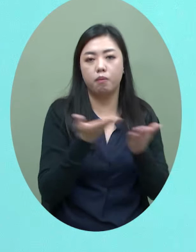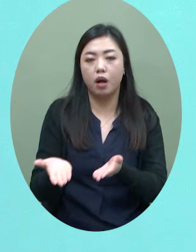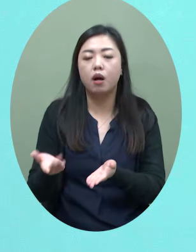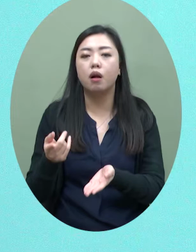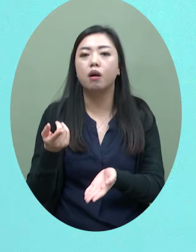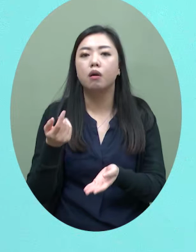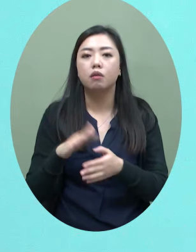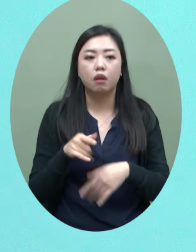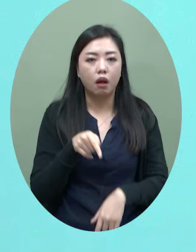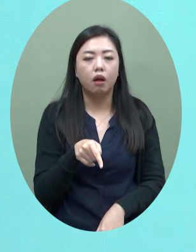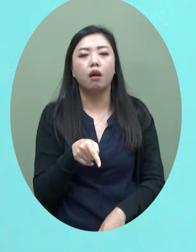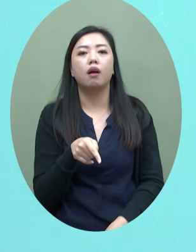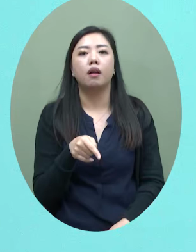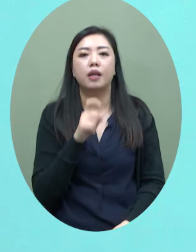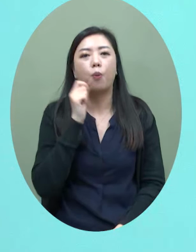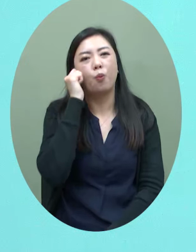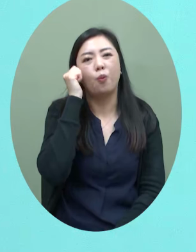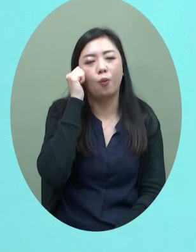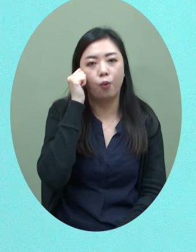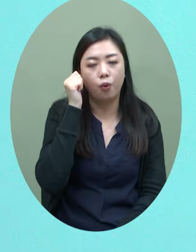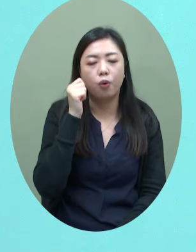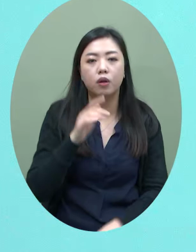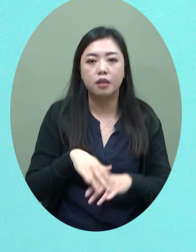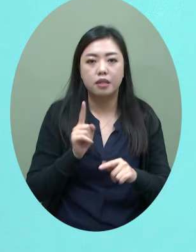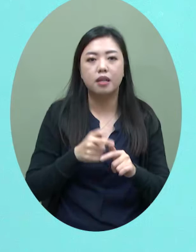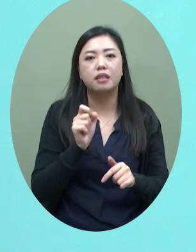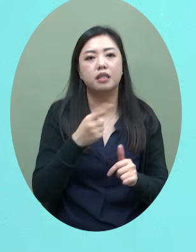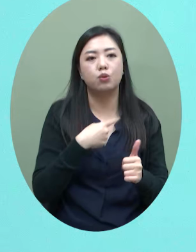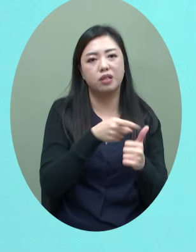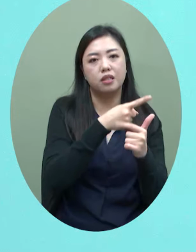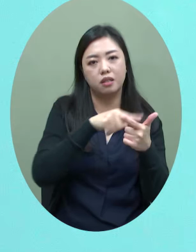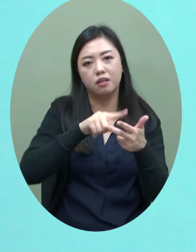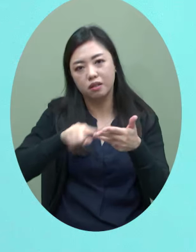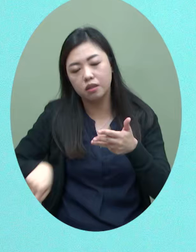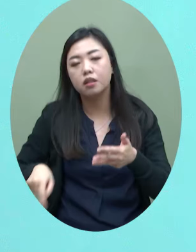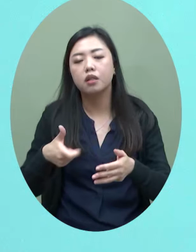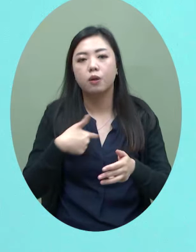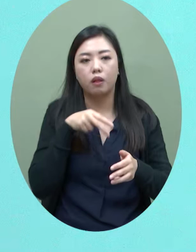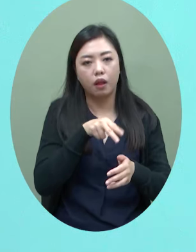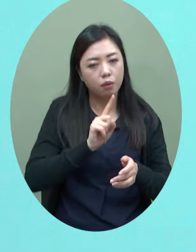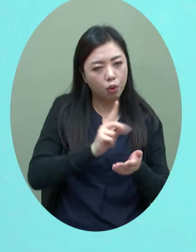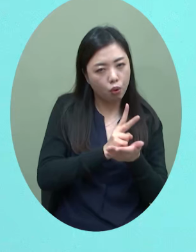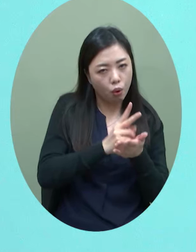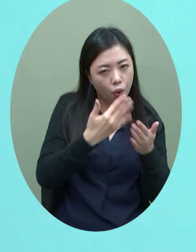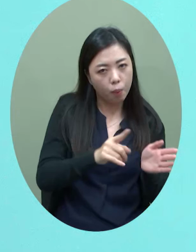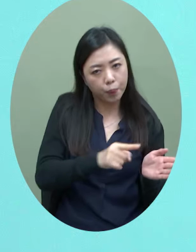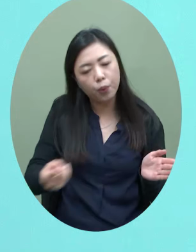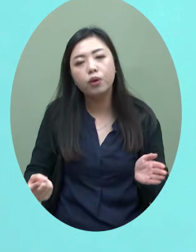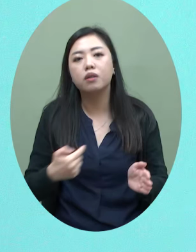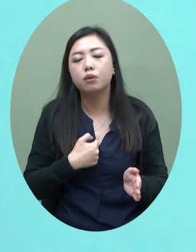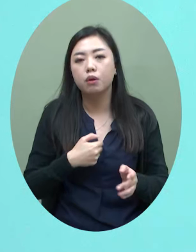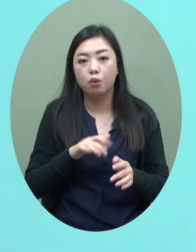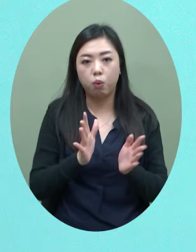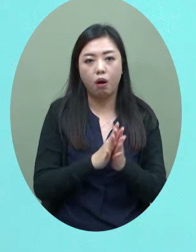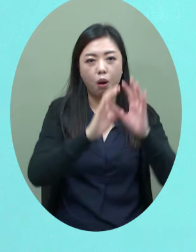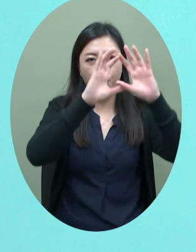嚇。但呢個係有困難嘅，因為我哋係有先後噶嘛，都要睇咗大概係點樣修訂，同埋因為要修訂咁